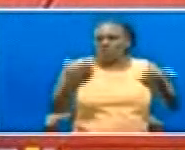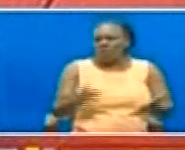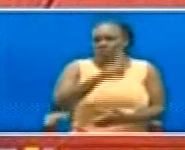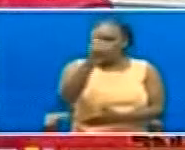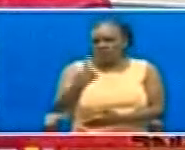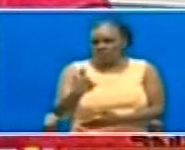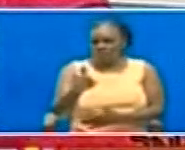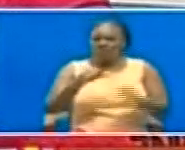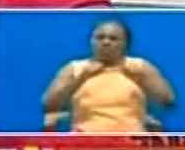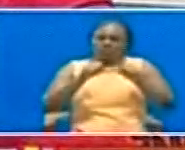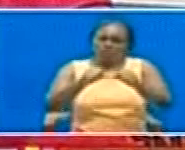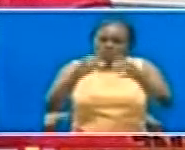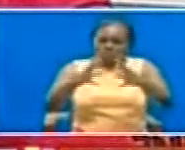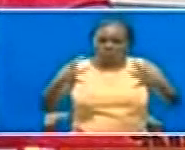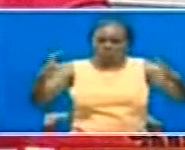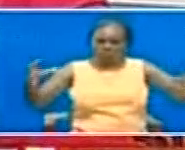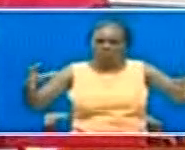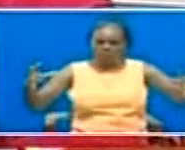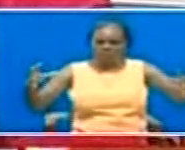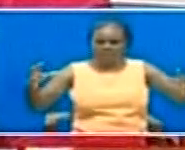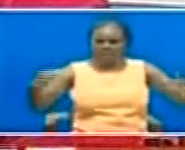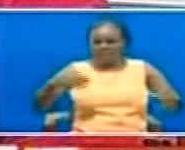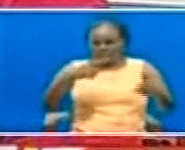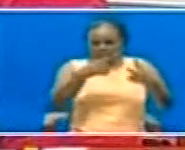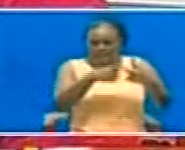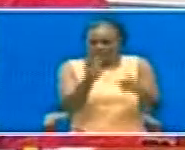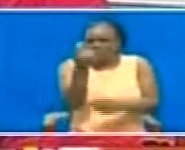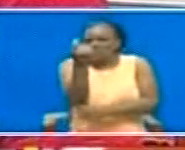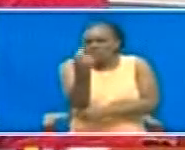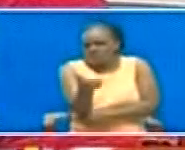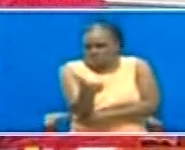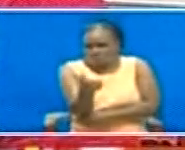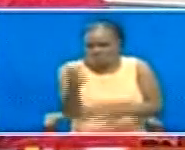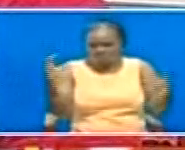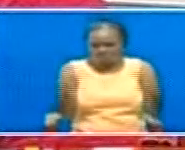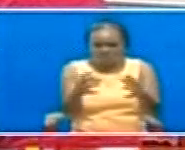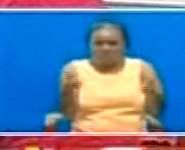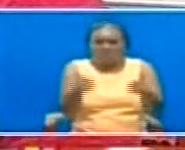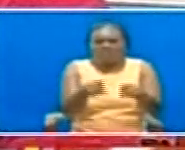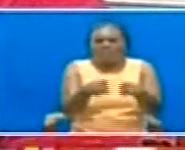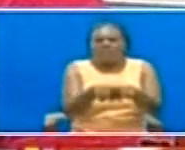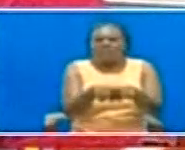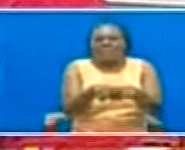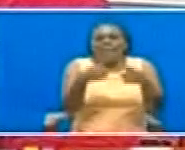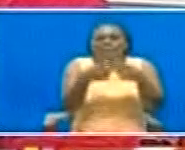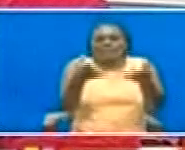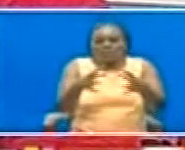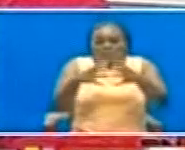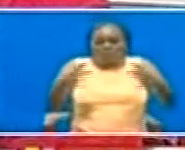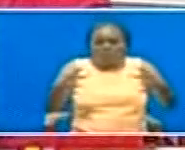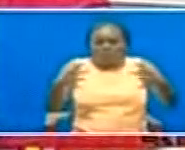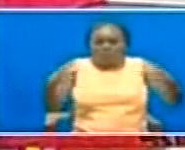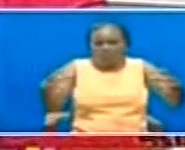tumeona ligi ikiendelea ku grow. Imekuwa tulianza na teams ndogo na pia universities ndogo. Kwa sasa imeendelea